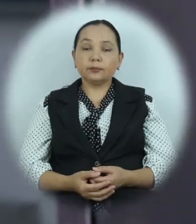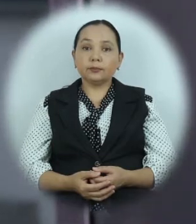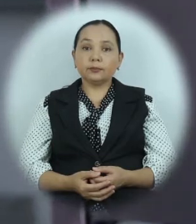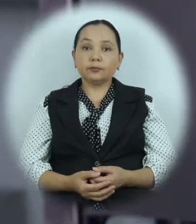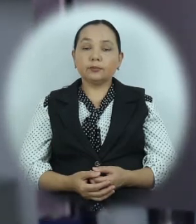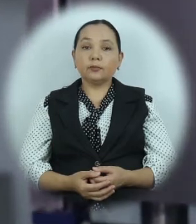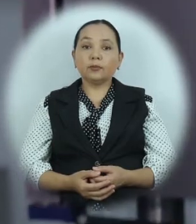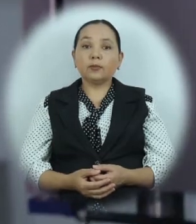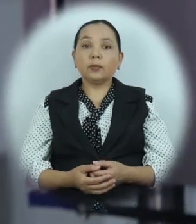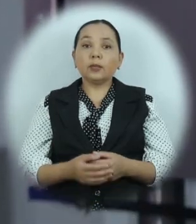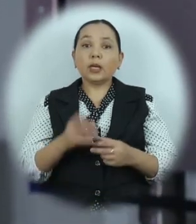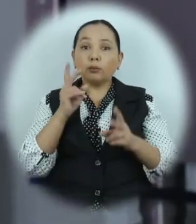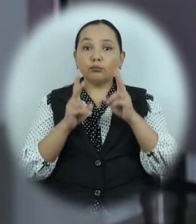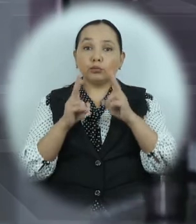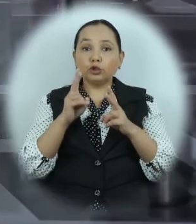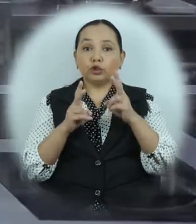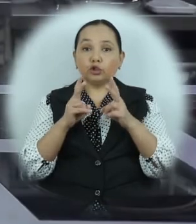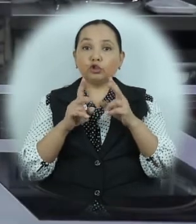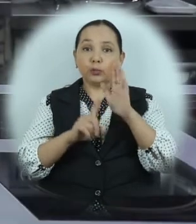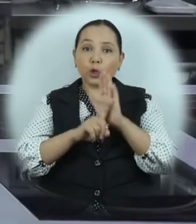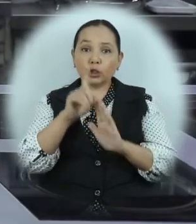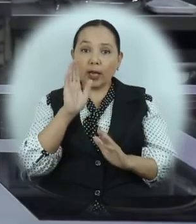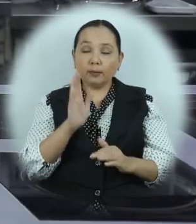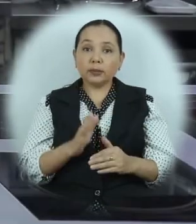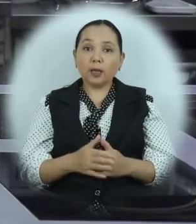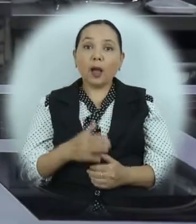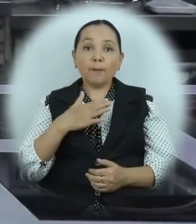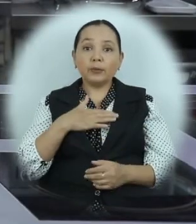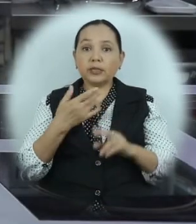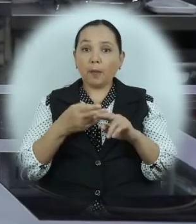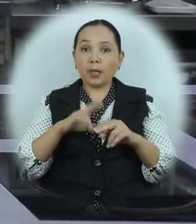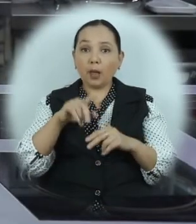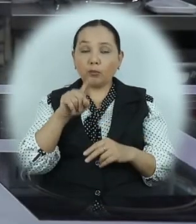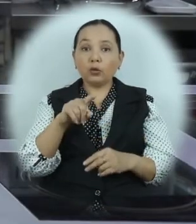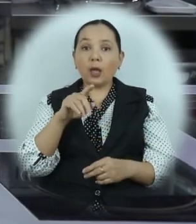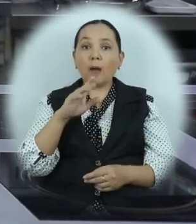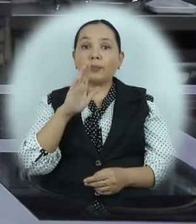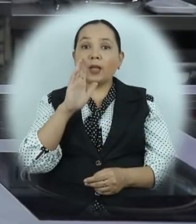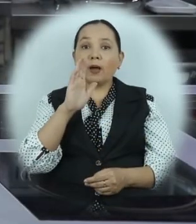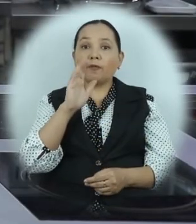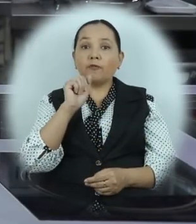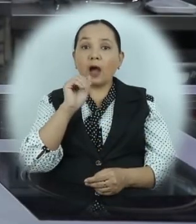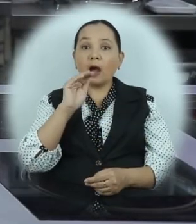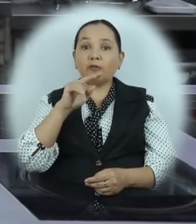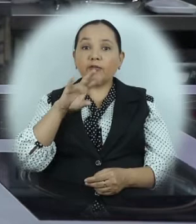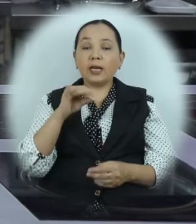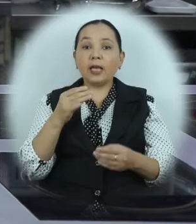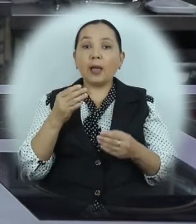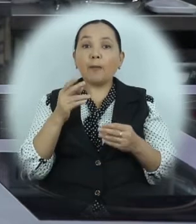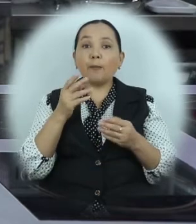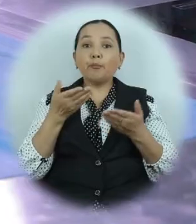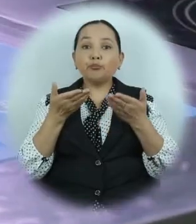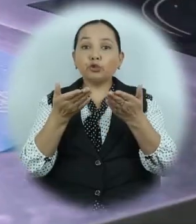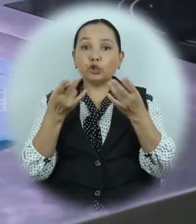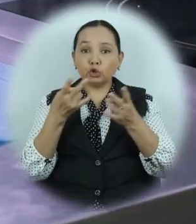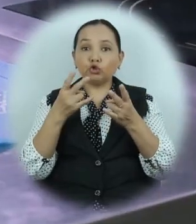So'ng pishirish jarayonini boshlaymiz. Bizga mana bunday vafli pishirish uchun